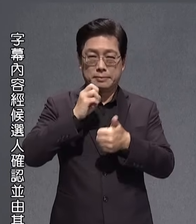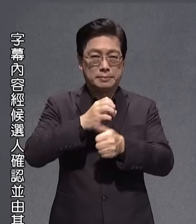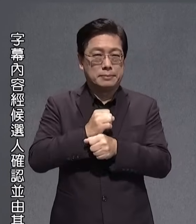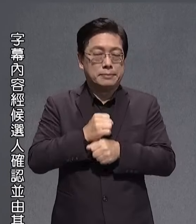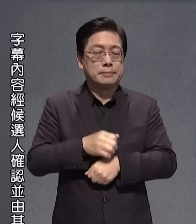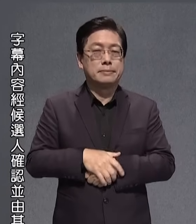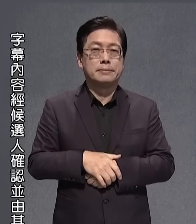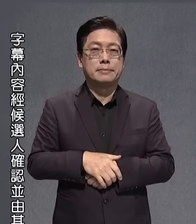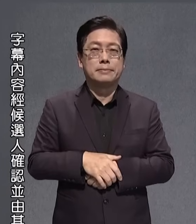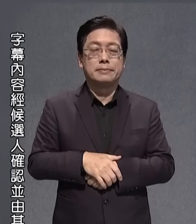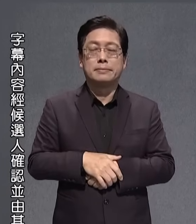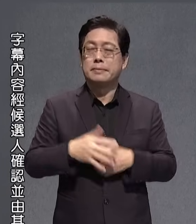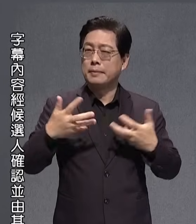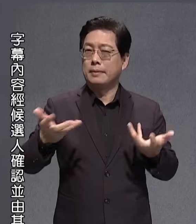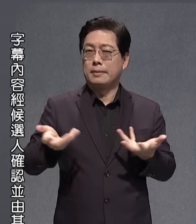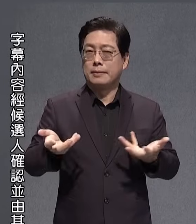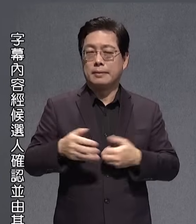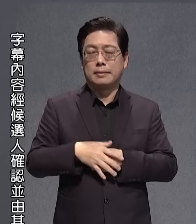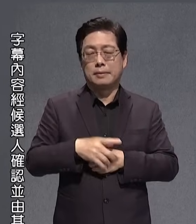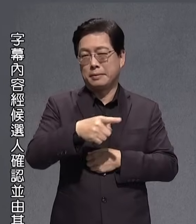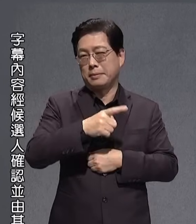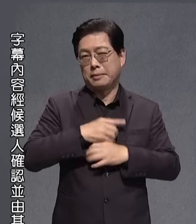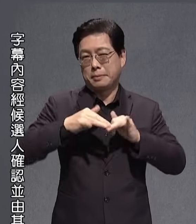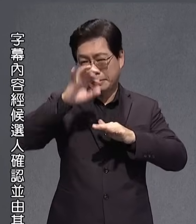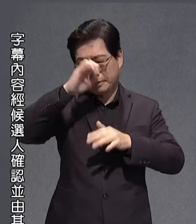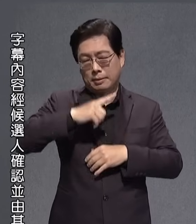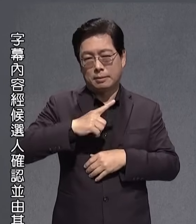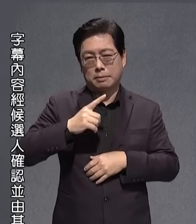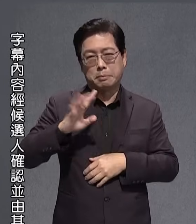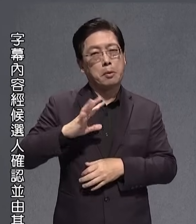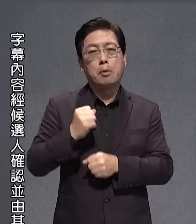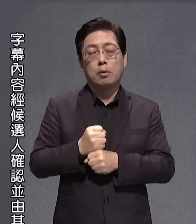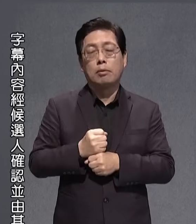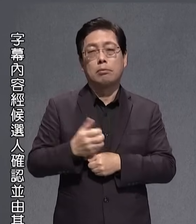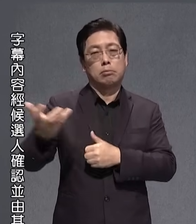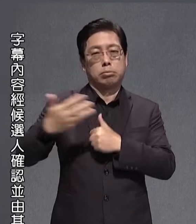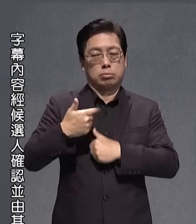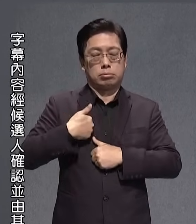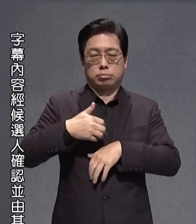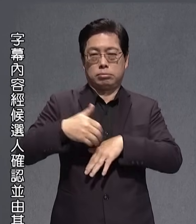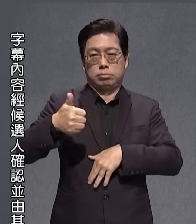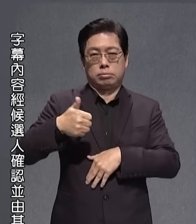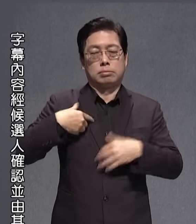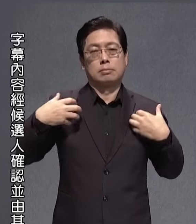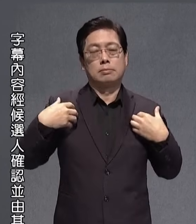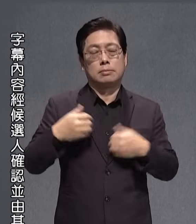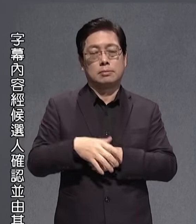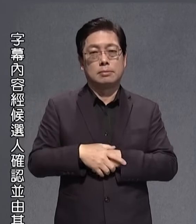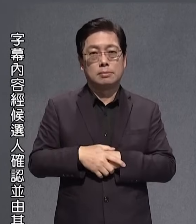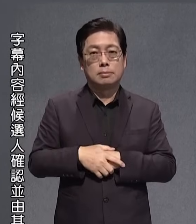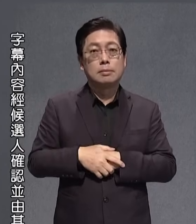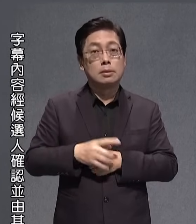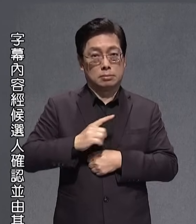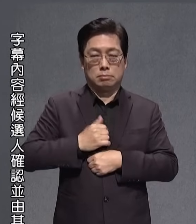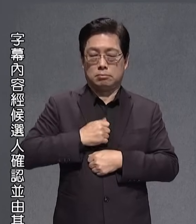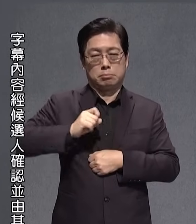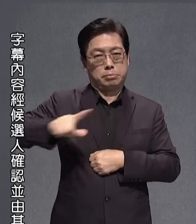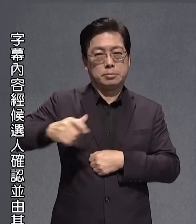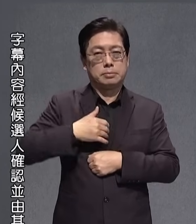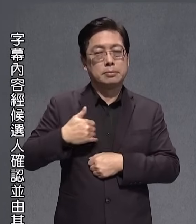醒，很多事情执政党不愿意做，就让侯友宜来做，侯友宜一定可以做得够